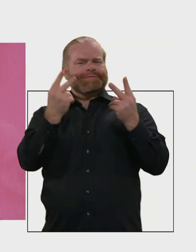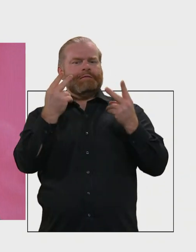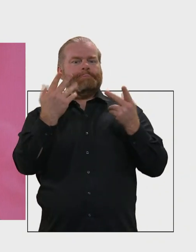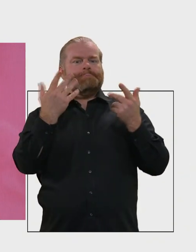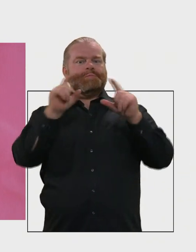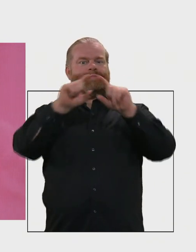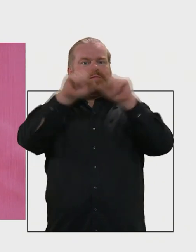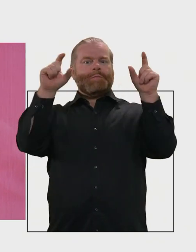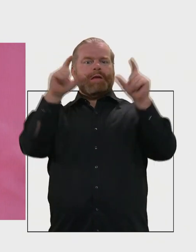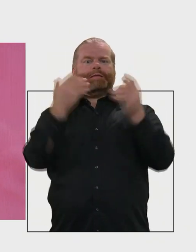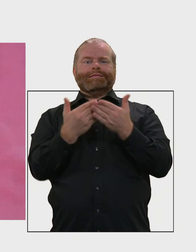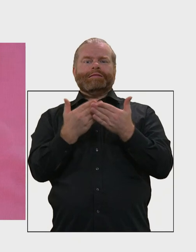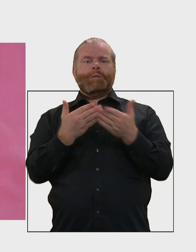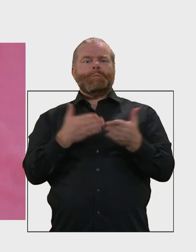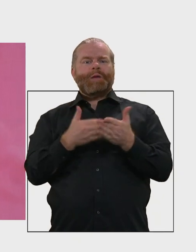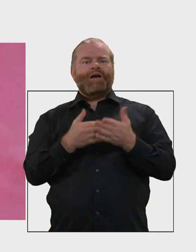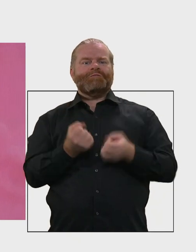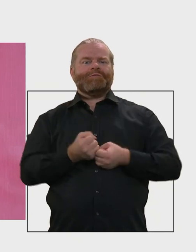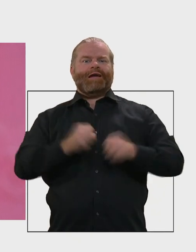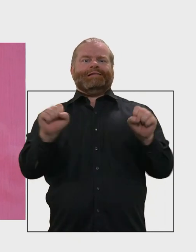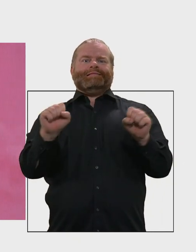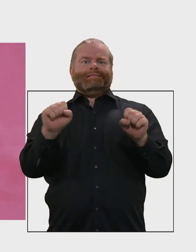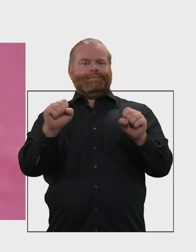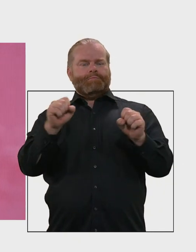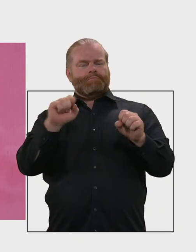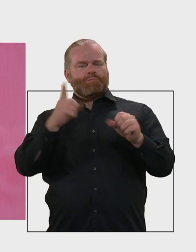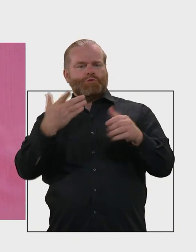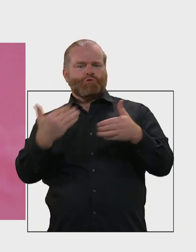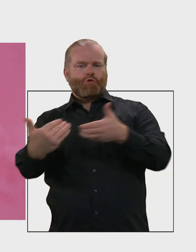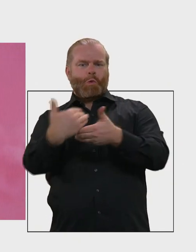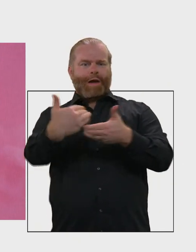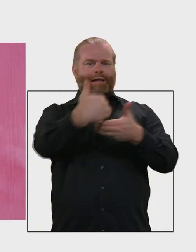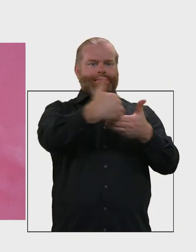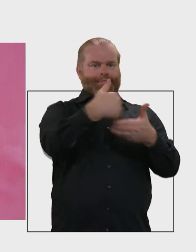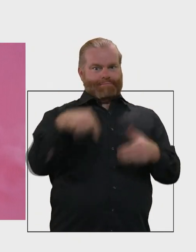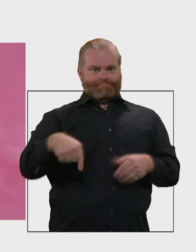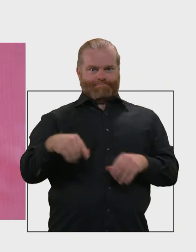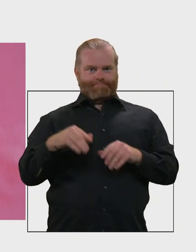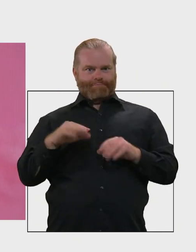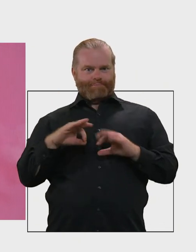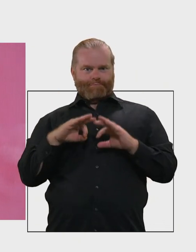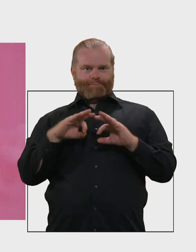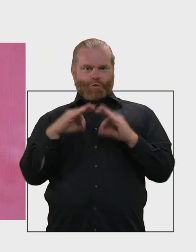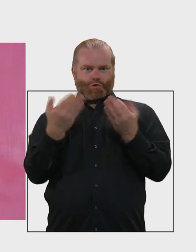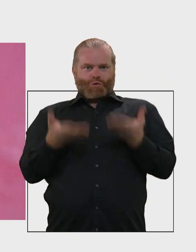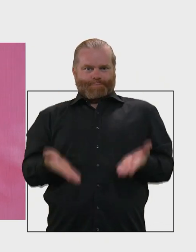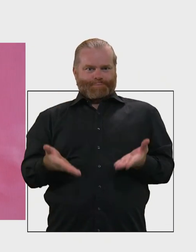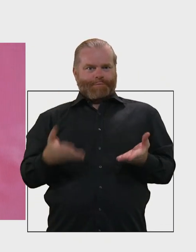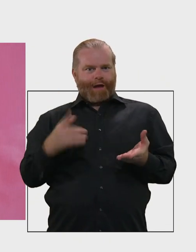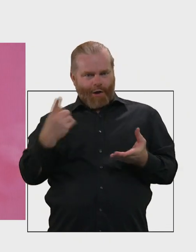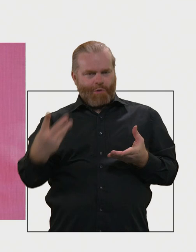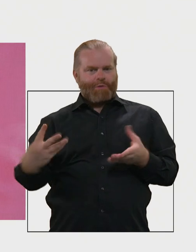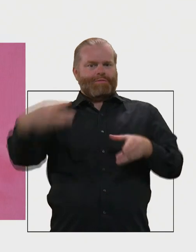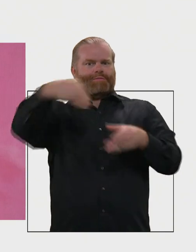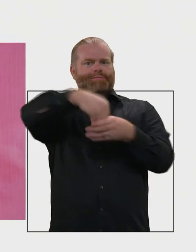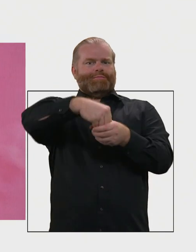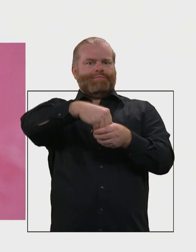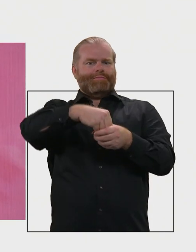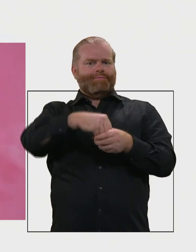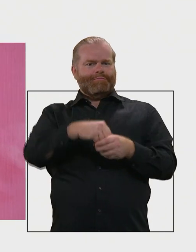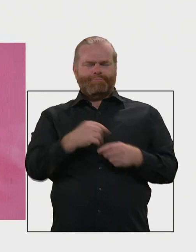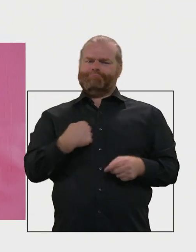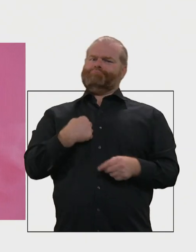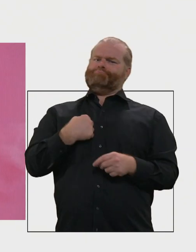dass das mit zum Corporate Identity, wie man so schön sagt, dazugehört. Und mir ist es auch wichtig, und das erlebe ich auch jetzt hier bei Professor